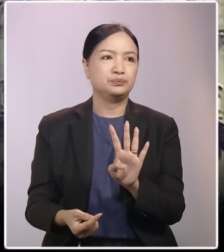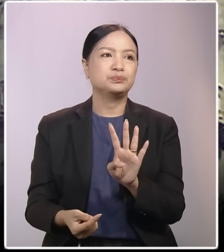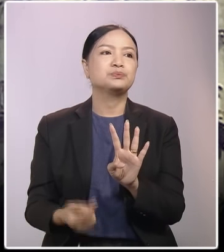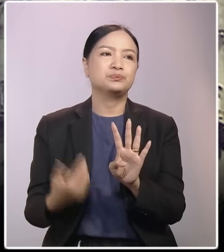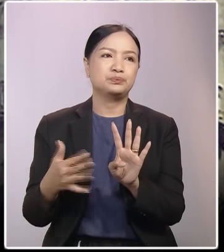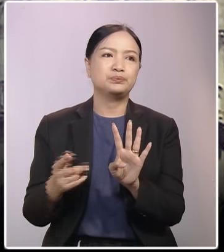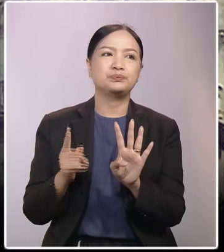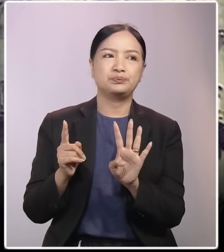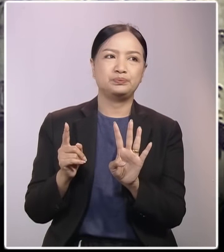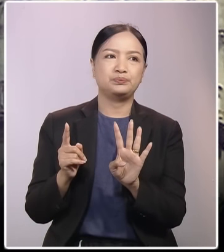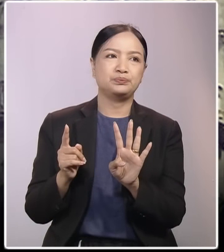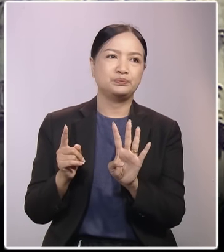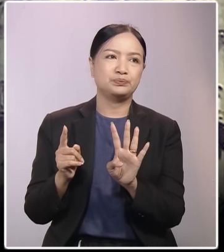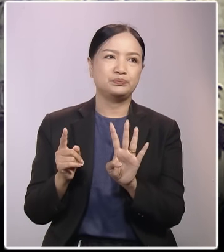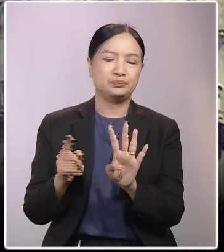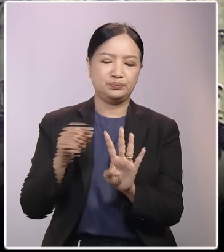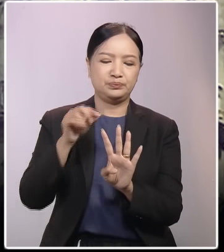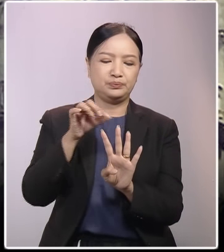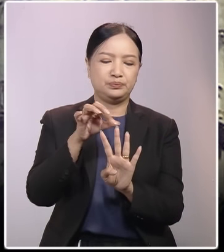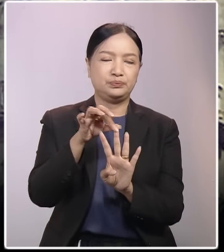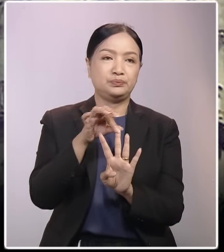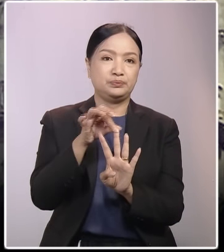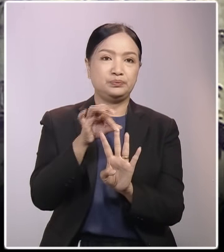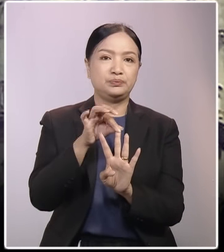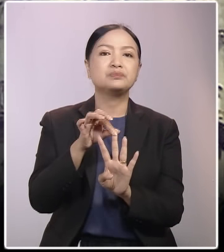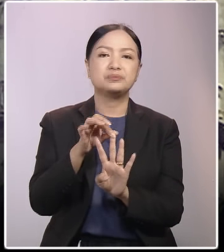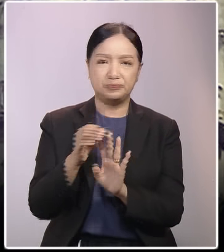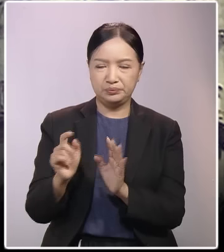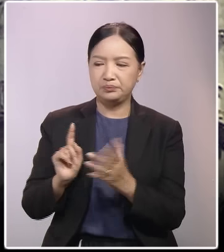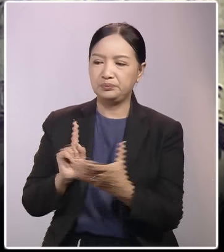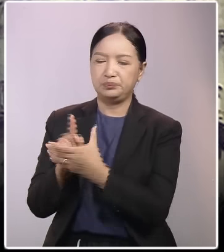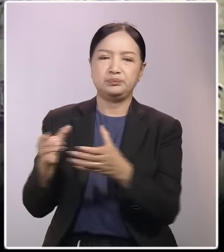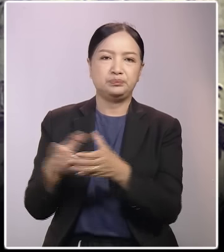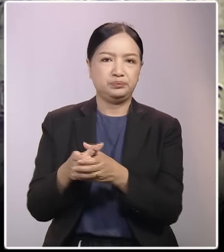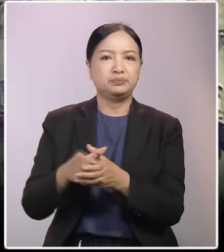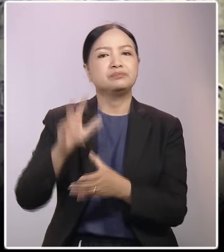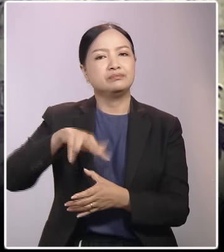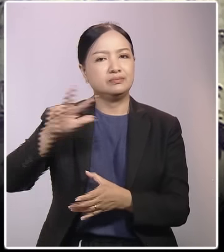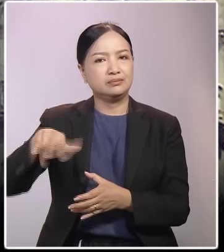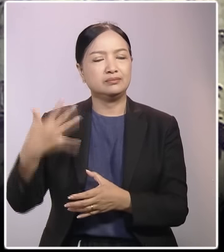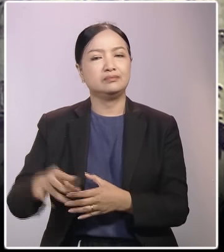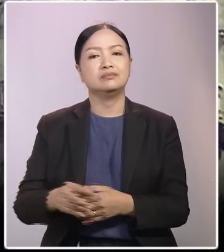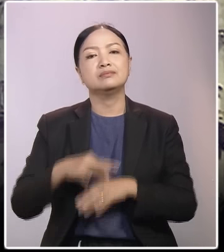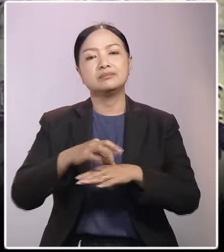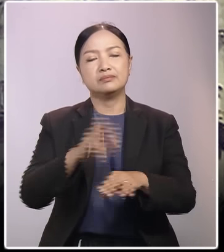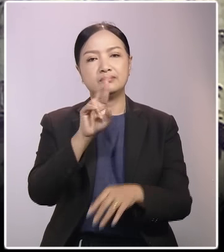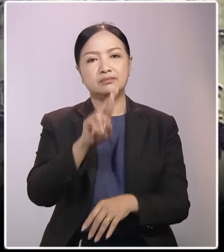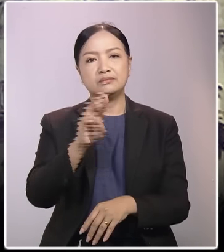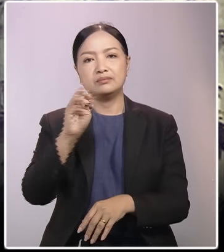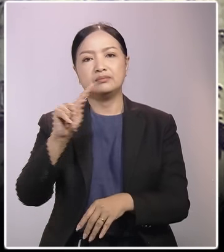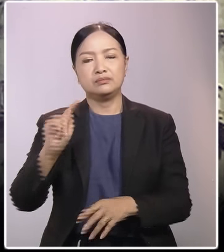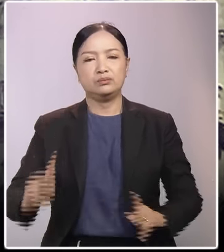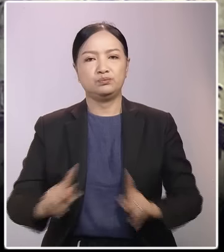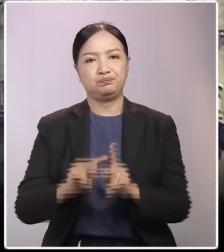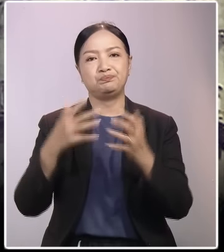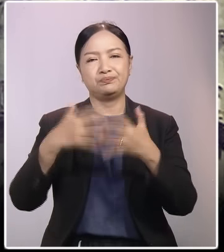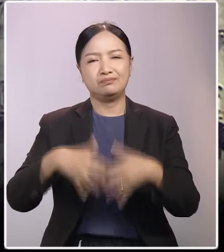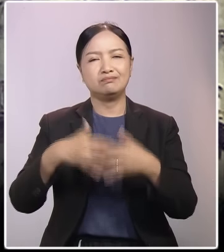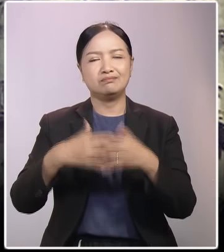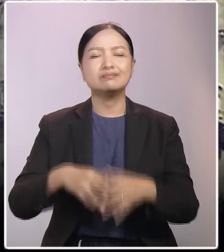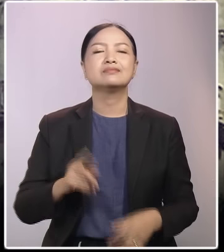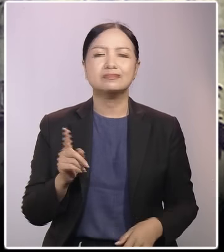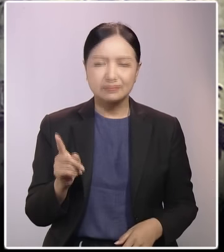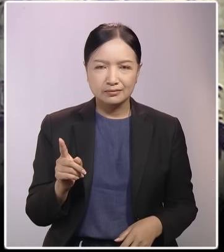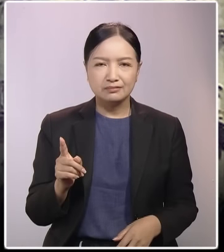ก็มาแล้วล่ะค่ะมาร่วมรัฐบาลกับทางพรรคเพื่อไทยนะฮะในตำแหน่งรัฐมนตรีอุตสาหกรรมนะคะก็เอ่อเป็นไปอย่าง